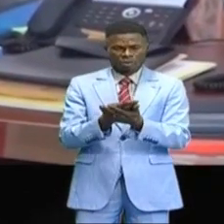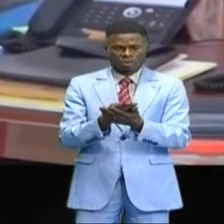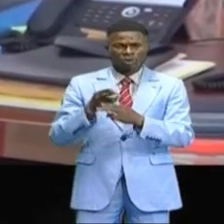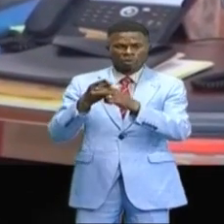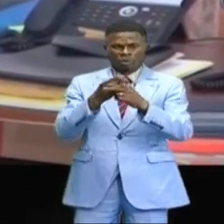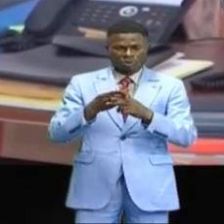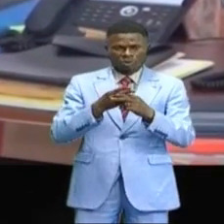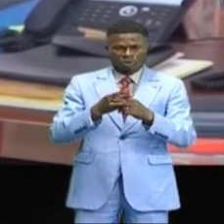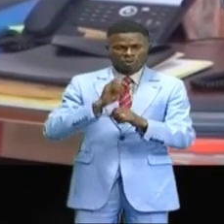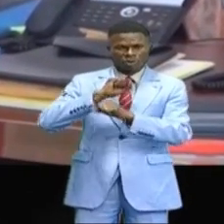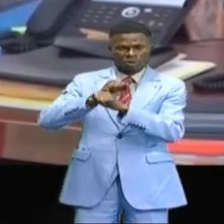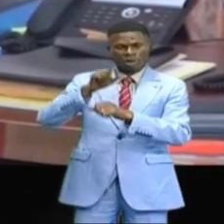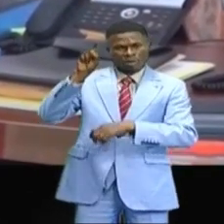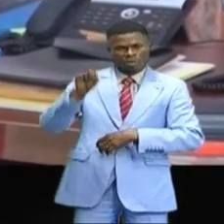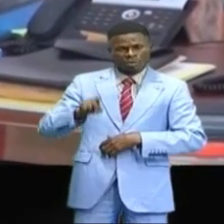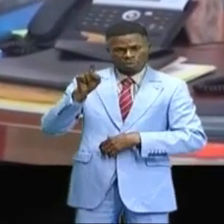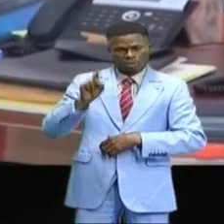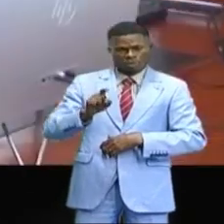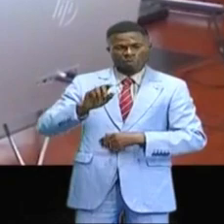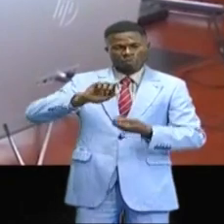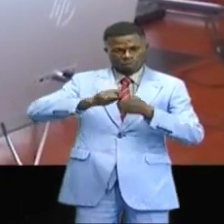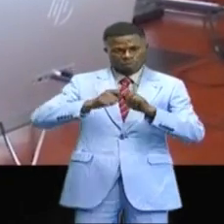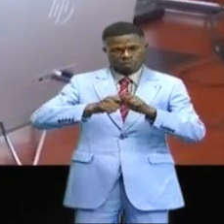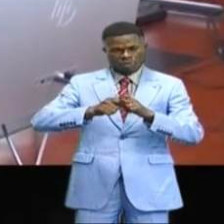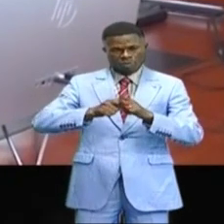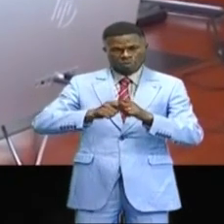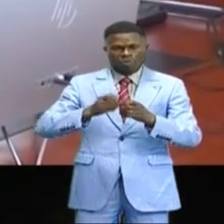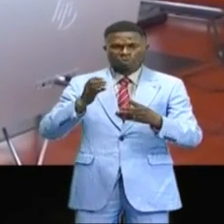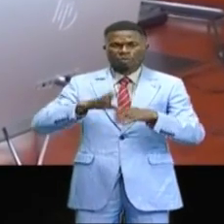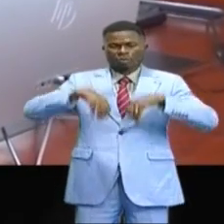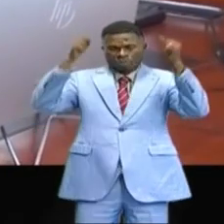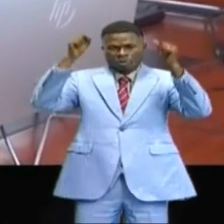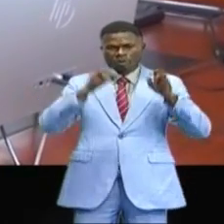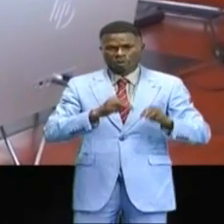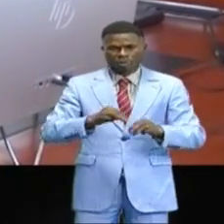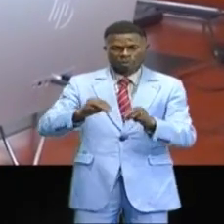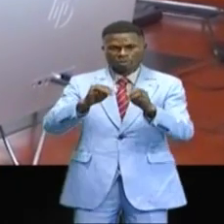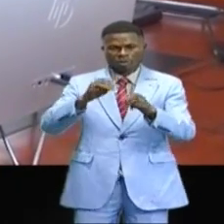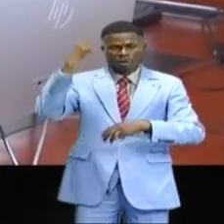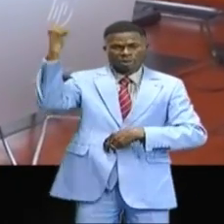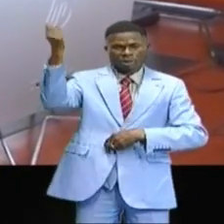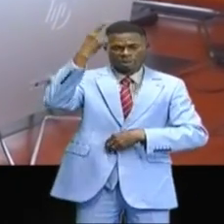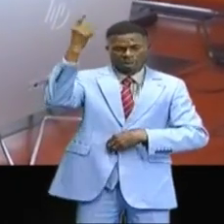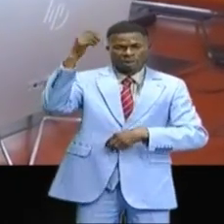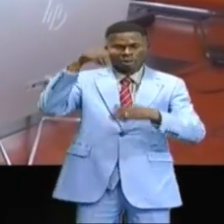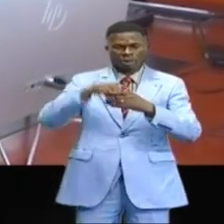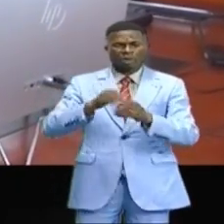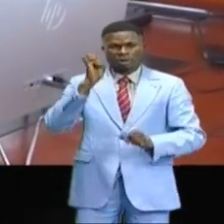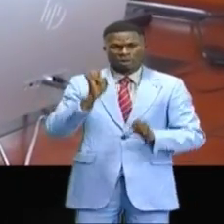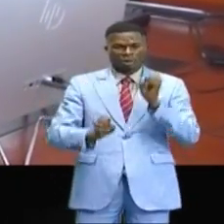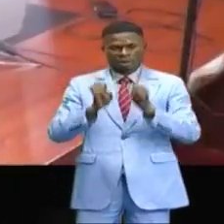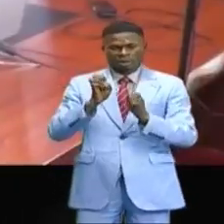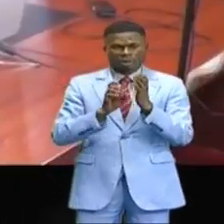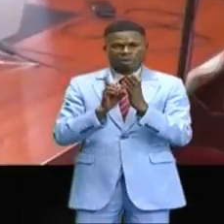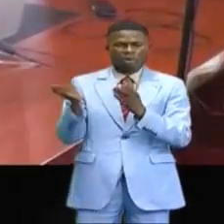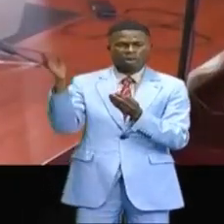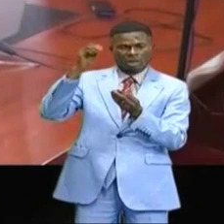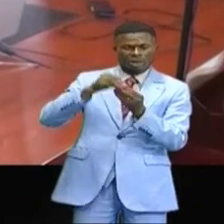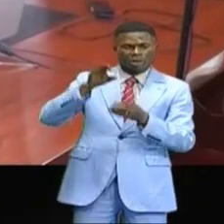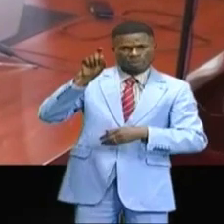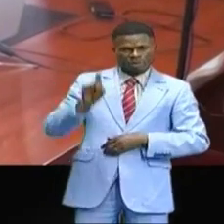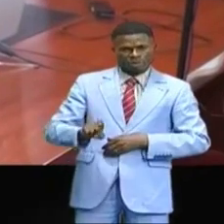de la couverture de besoins en entretien par l'adoption des méthodologies standards et au travers d'évaluation de l'augmentation des